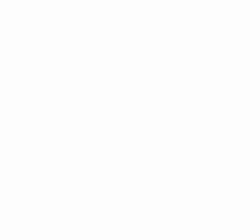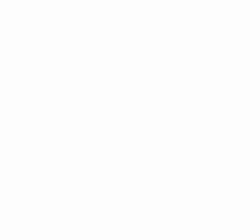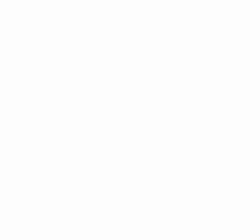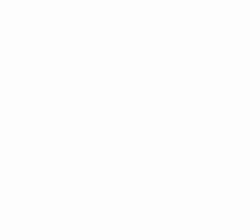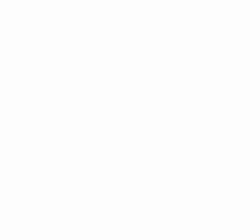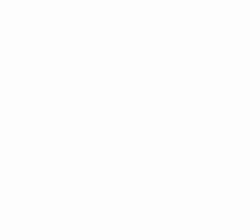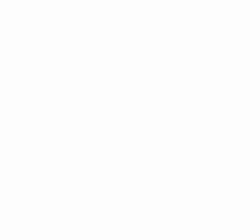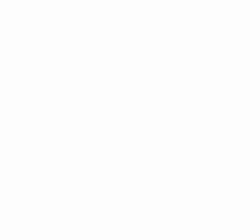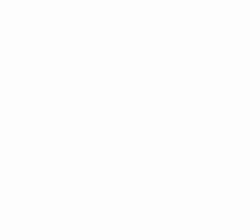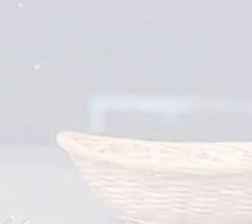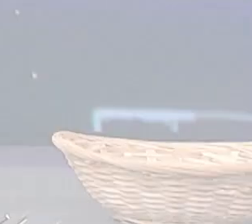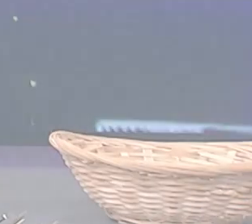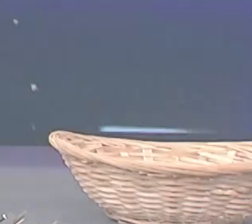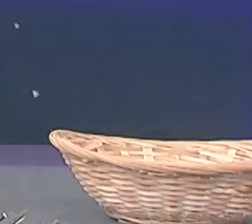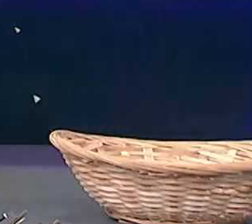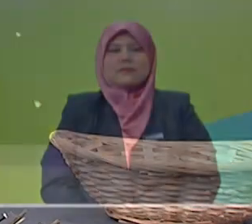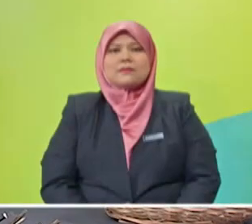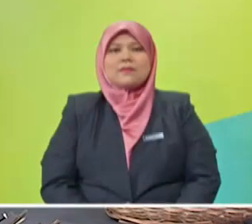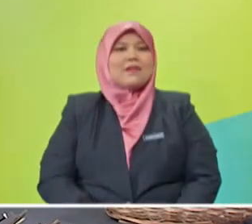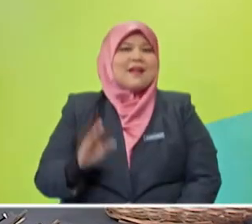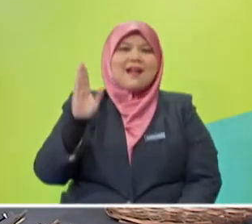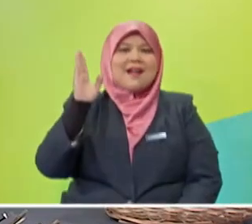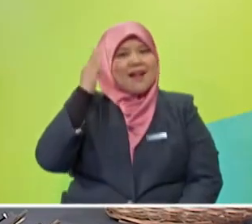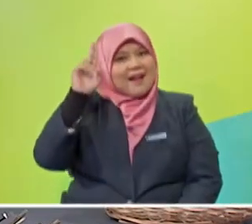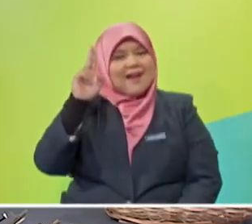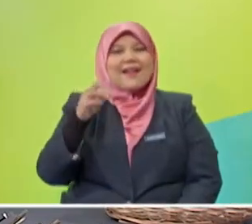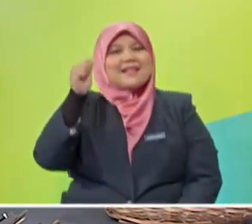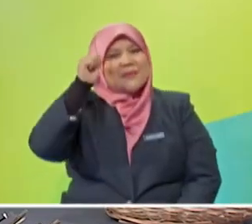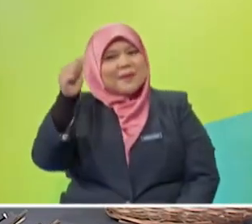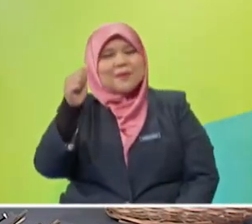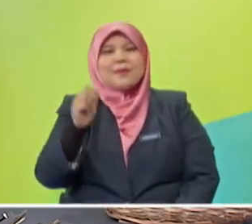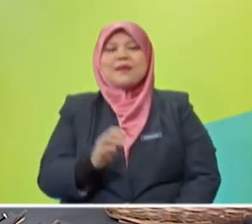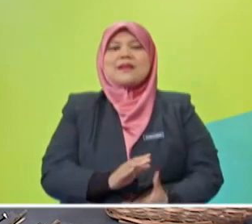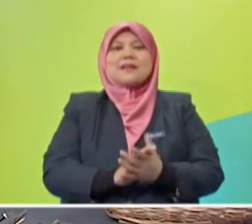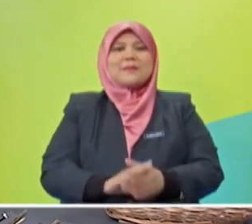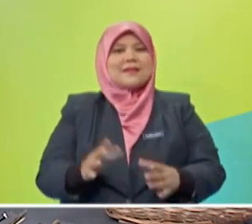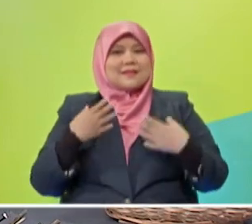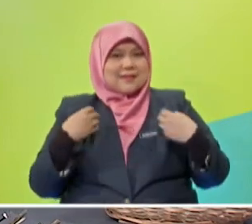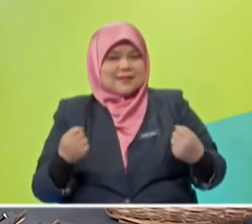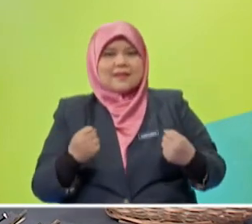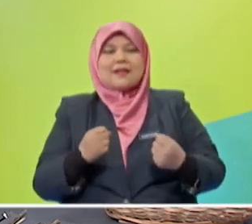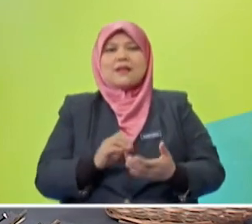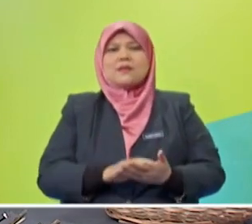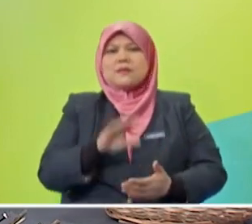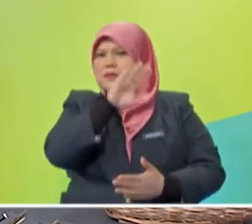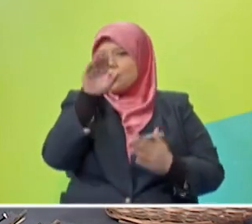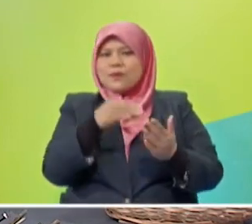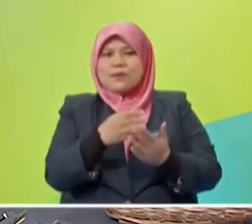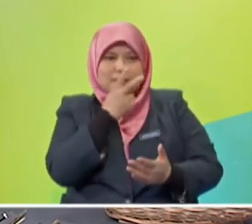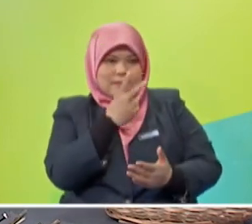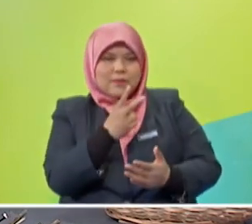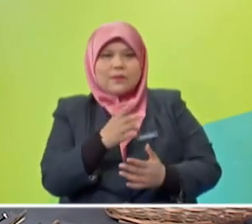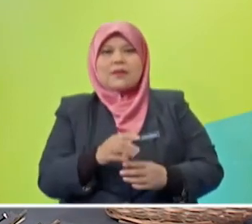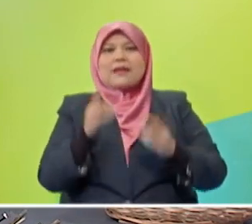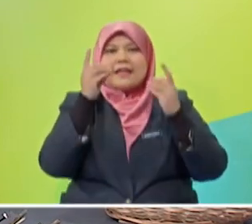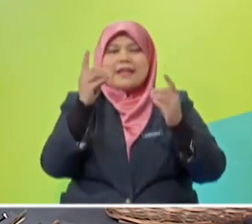TV KPM. Hai, assalamualaikum. Salam sejahtera kepada semua yang sedang menyaksikan slot mendengar rendah Didik